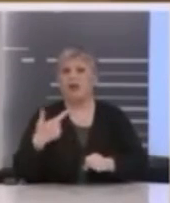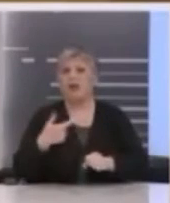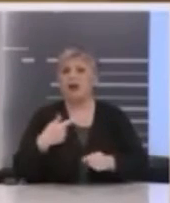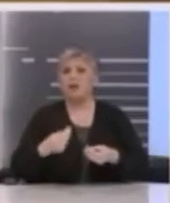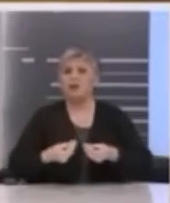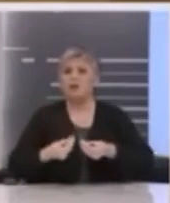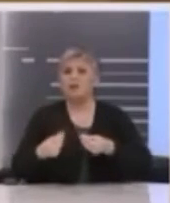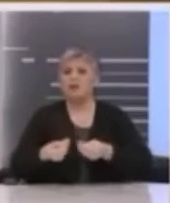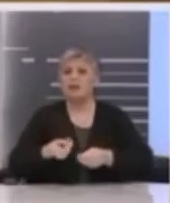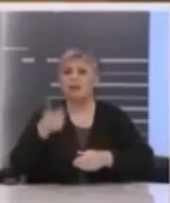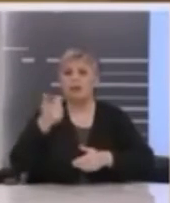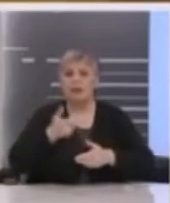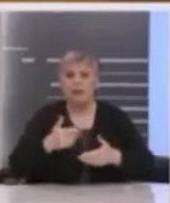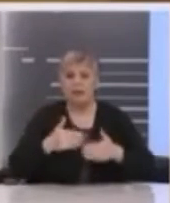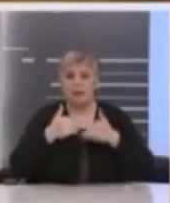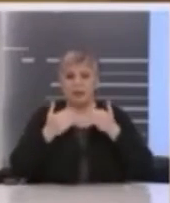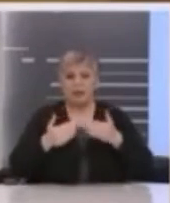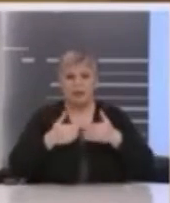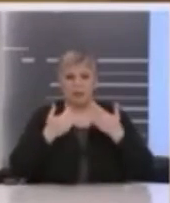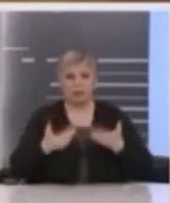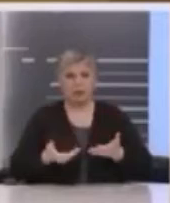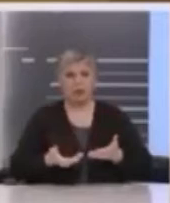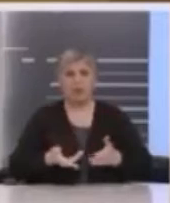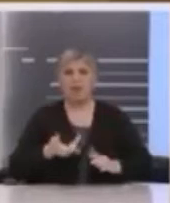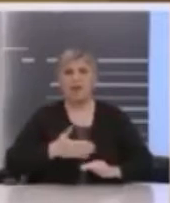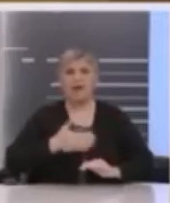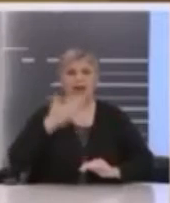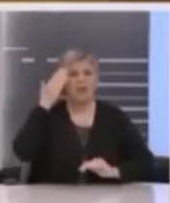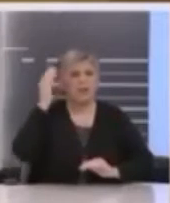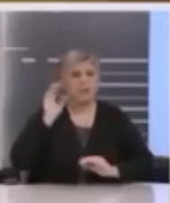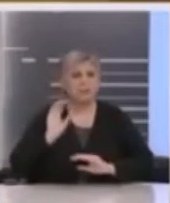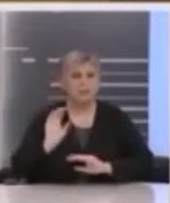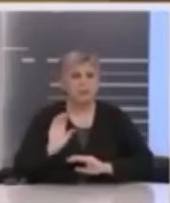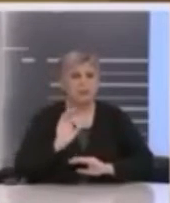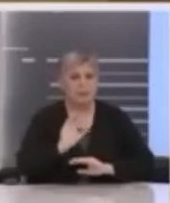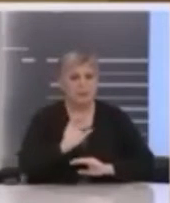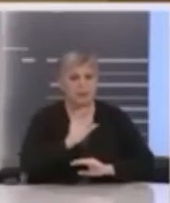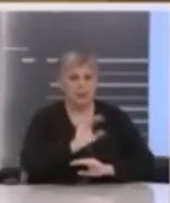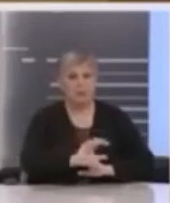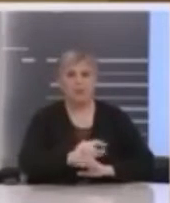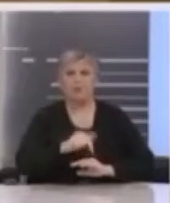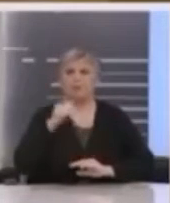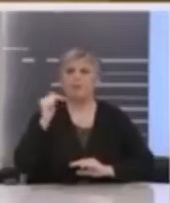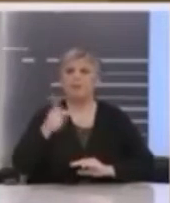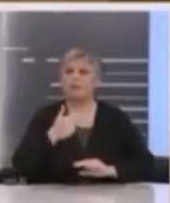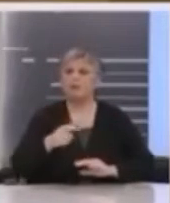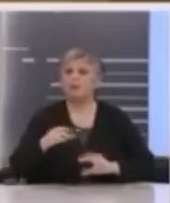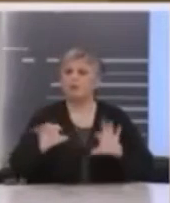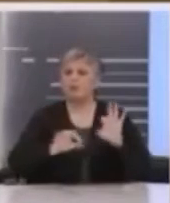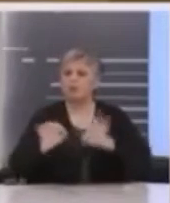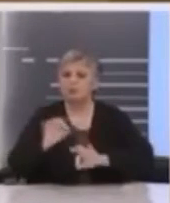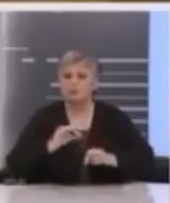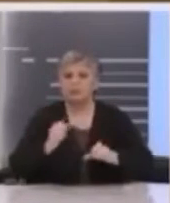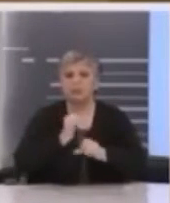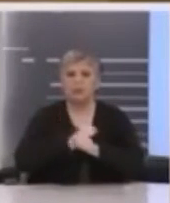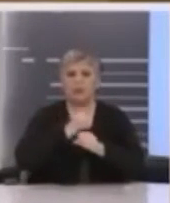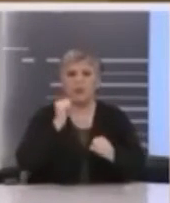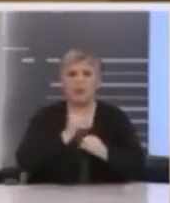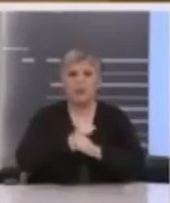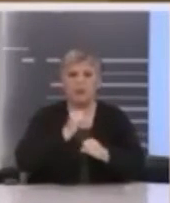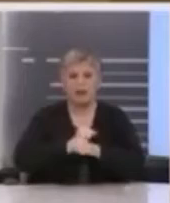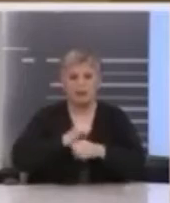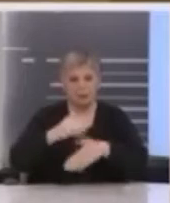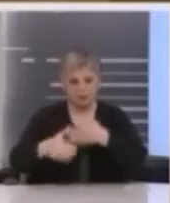όγκο των επενδύσεων που μπορεί να οδηγήσει την οικονομία ξανά στην ομαλότητα, στην κανονικότητα, γιατί με